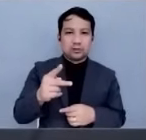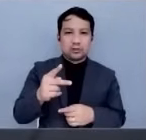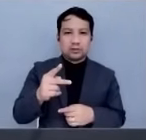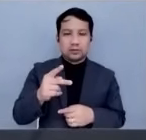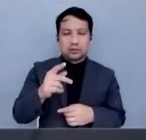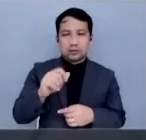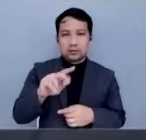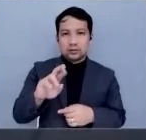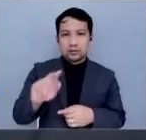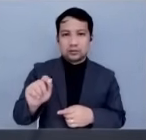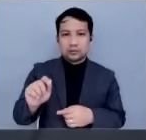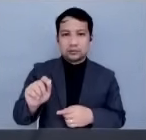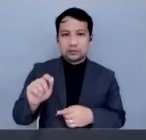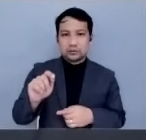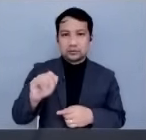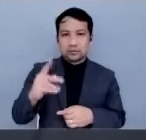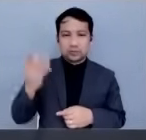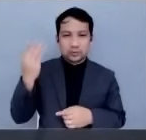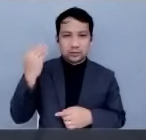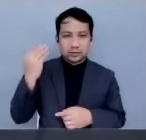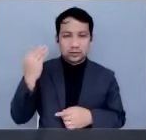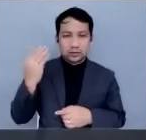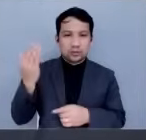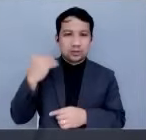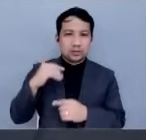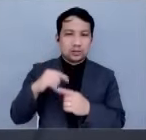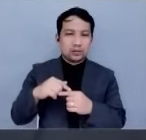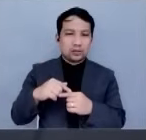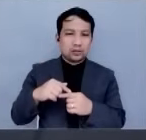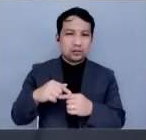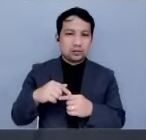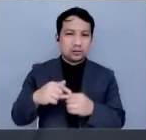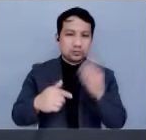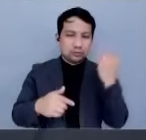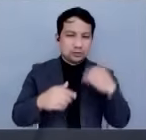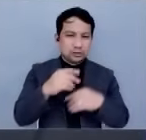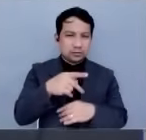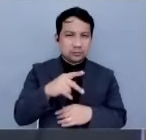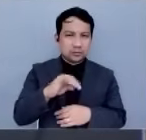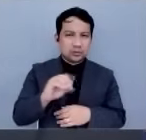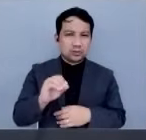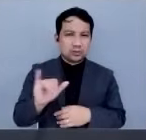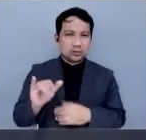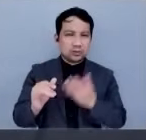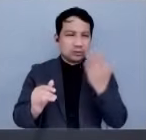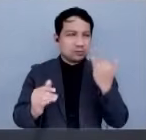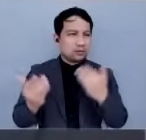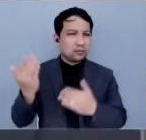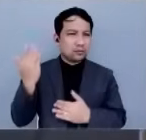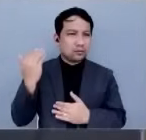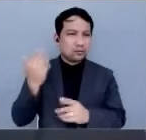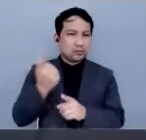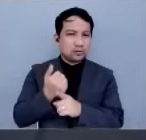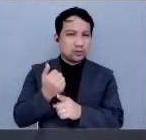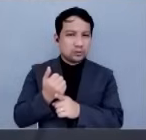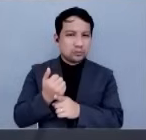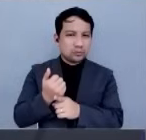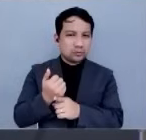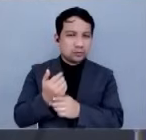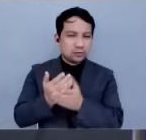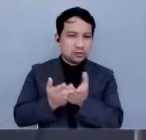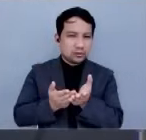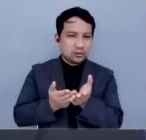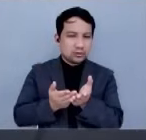Sir Art during my LOLSEC, Pinay LOLSEC days. So, I will send him details of my